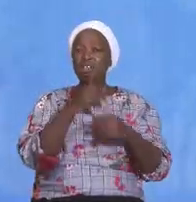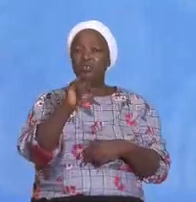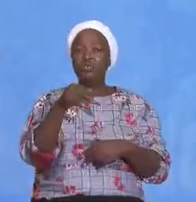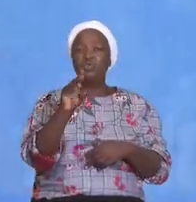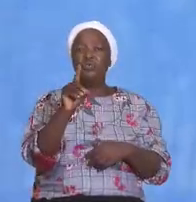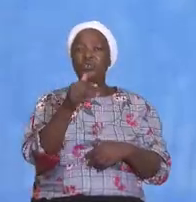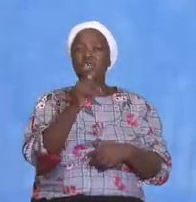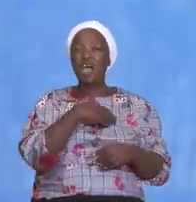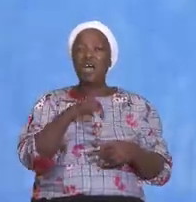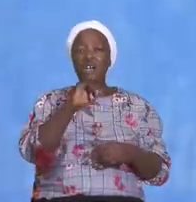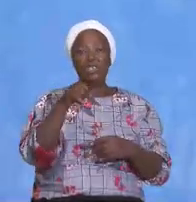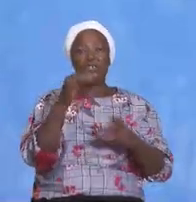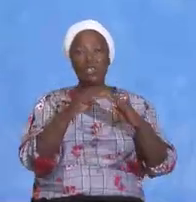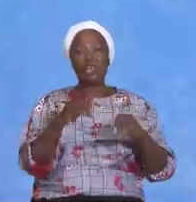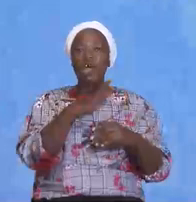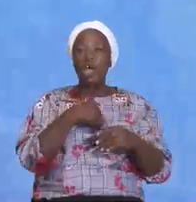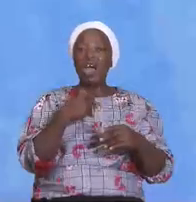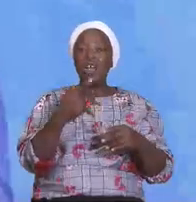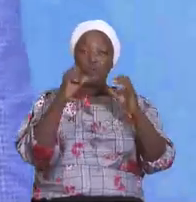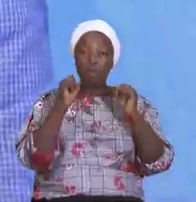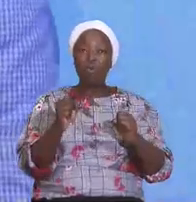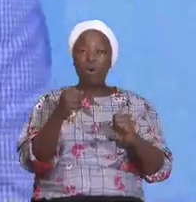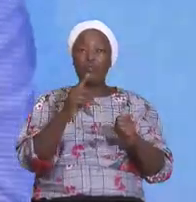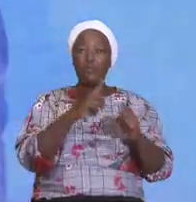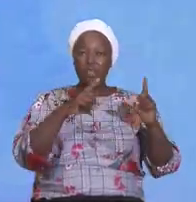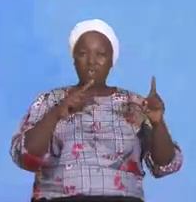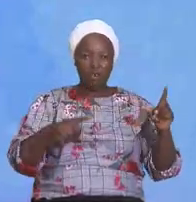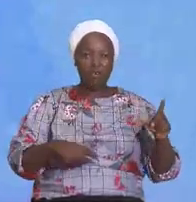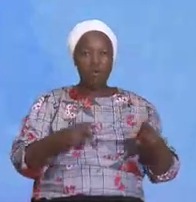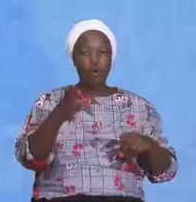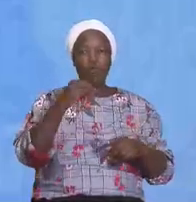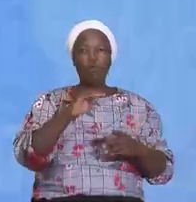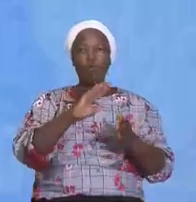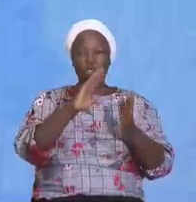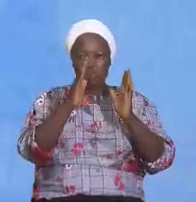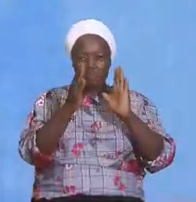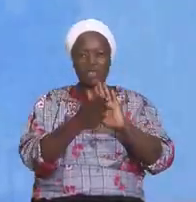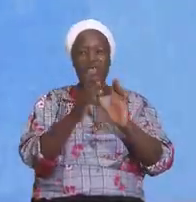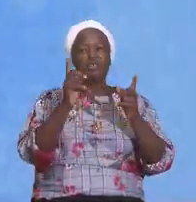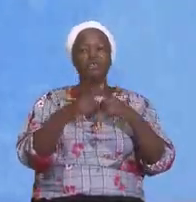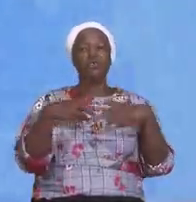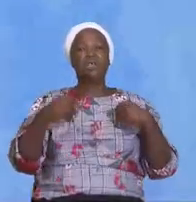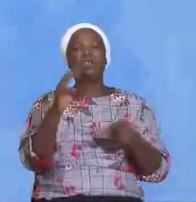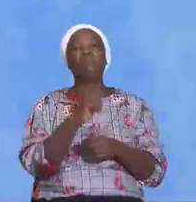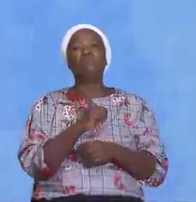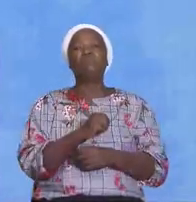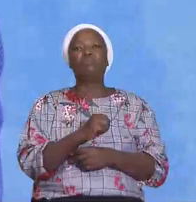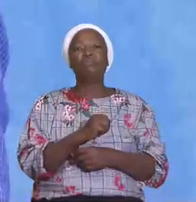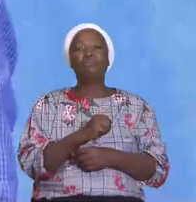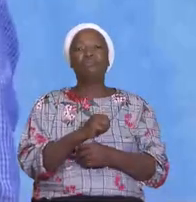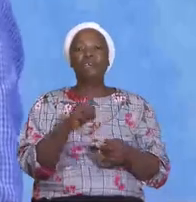Galilée, de la Judée et de Jérusalem. Et la puissance du Seigneur